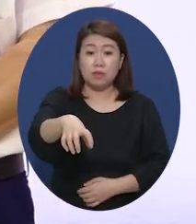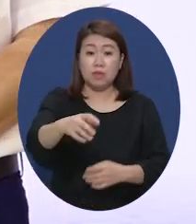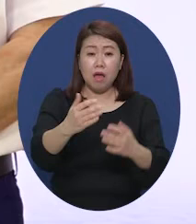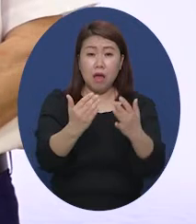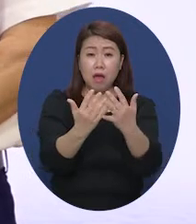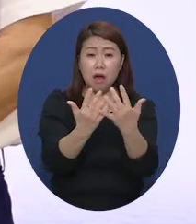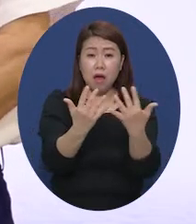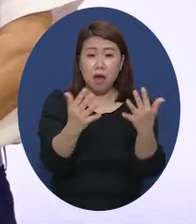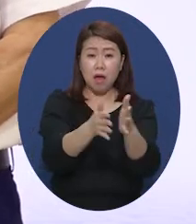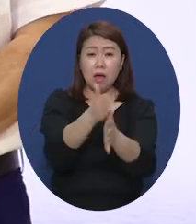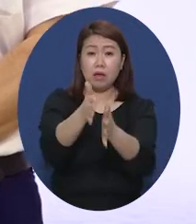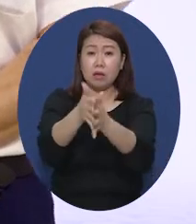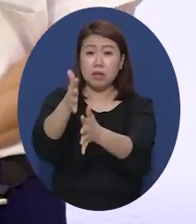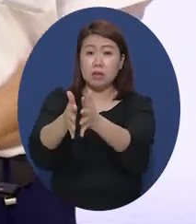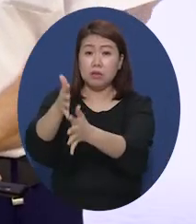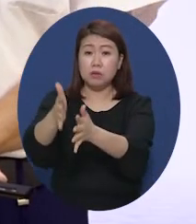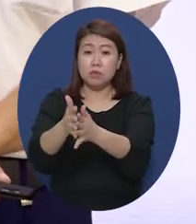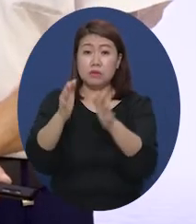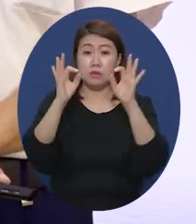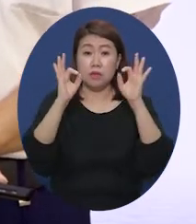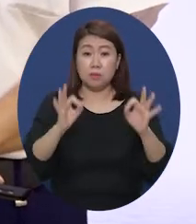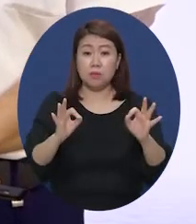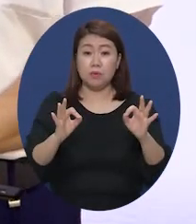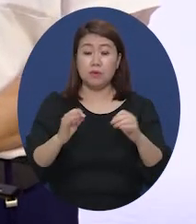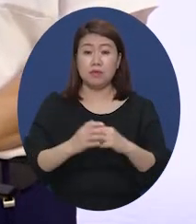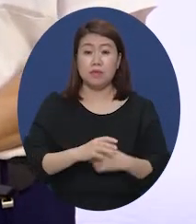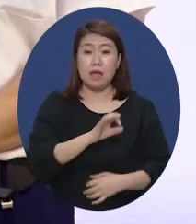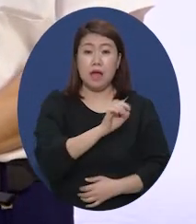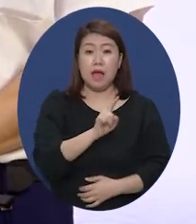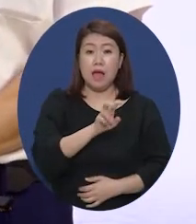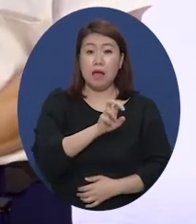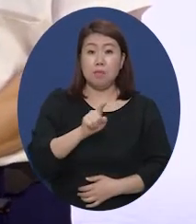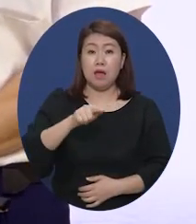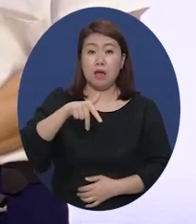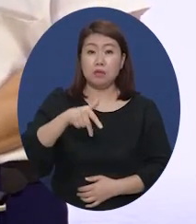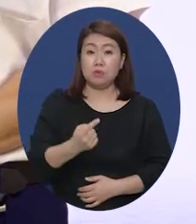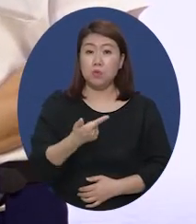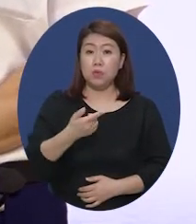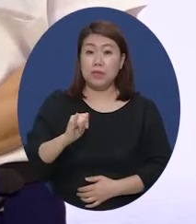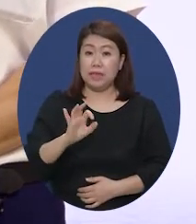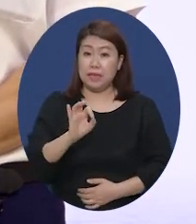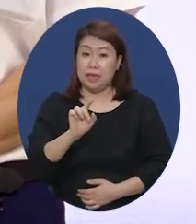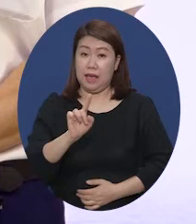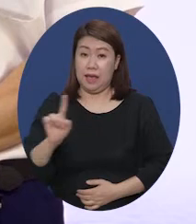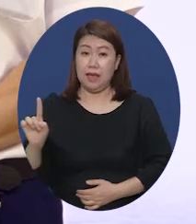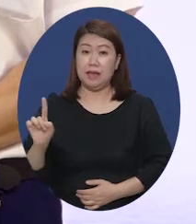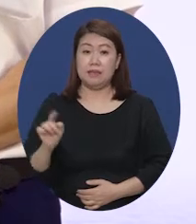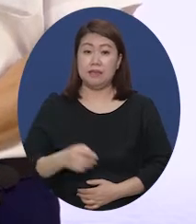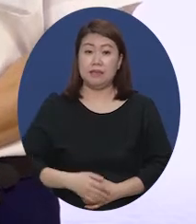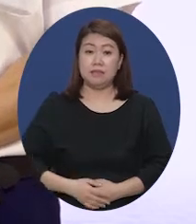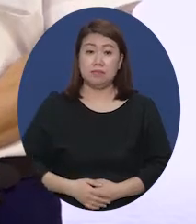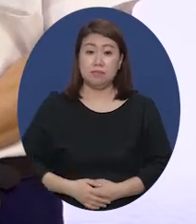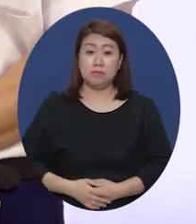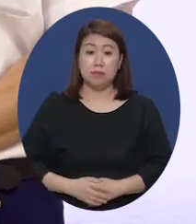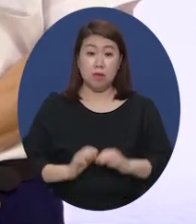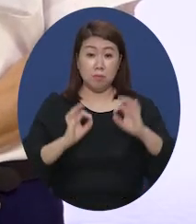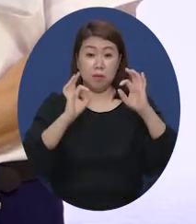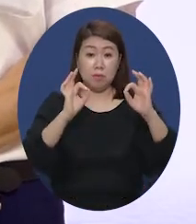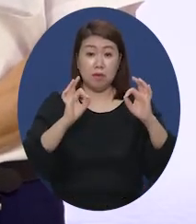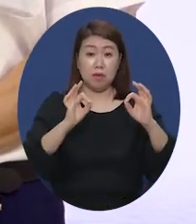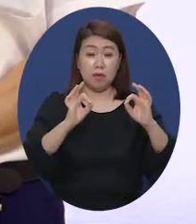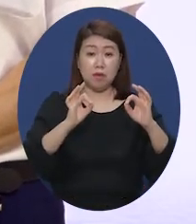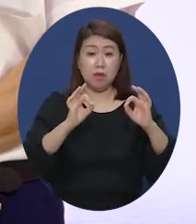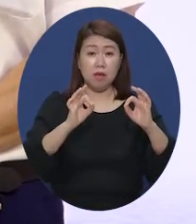가운데에 있는 그 마나우스라고 하는 도시입니다. 아마조니아라고 하는 주의 주도이기도 하고요. 근데 이래